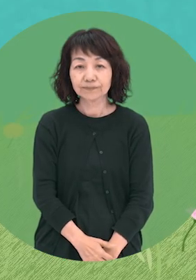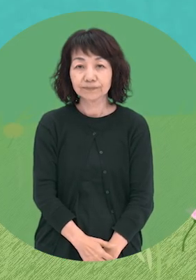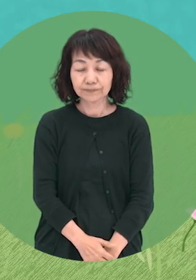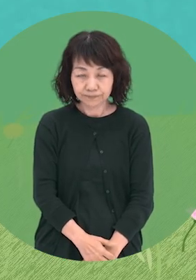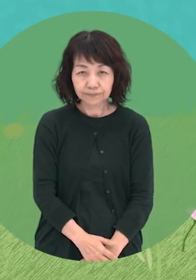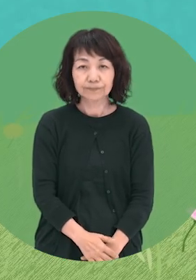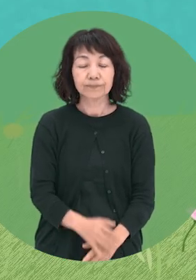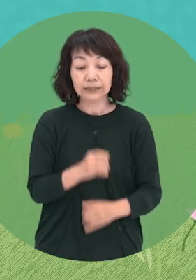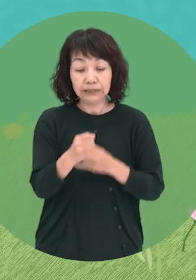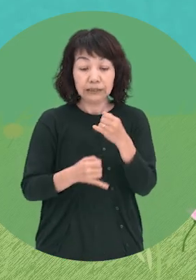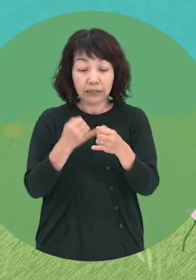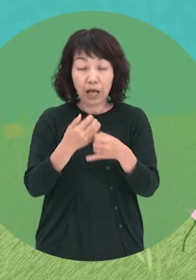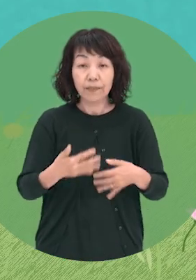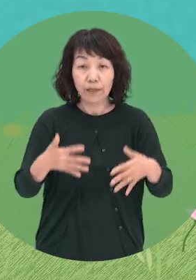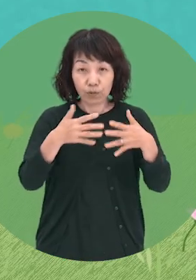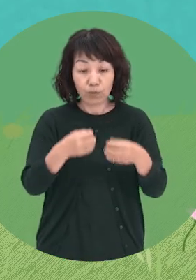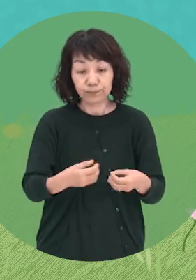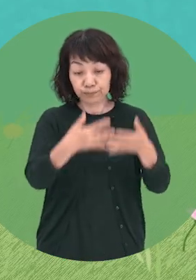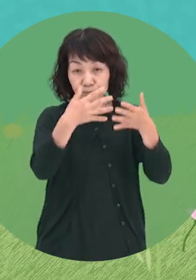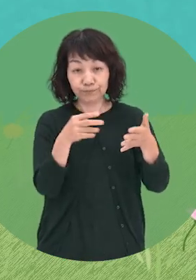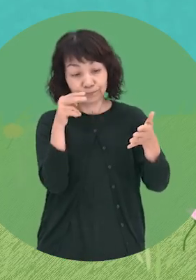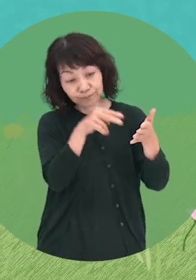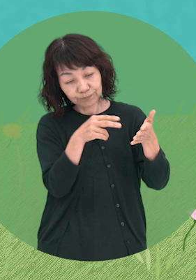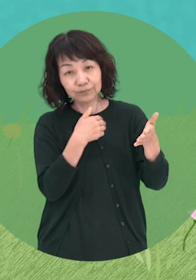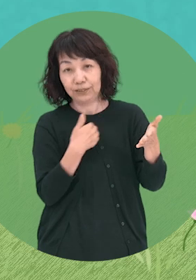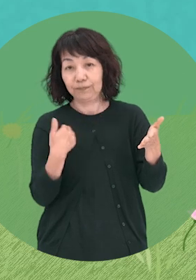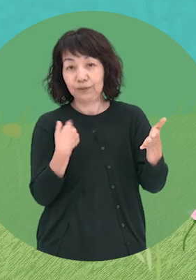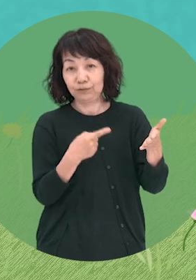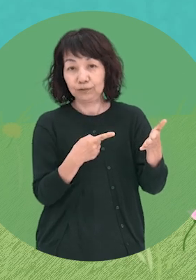この番組はインターネットでもご覧いただけます。